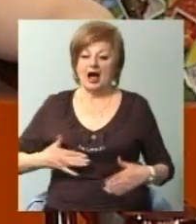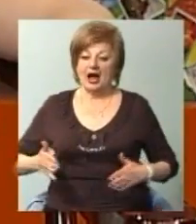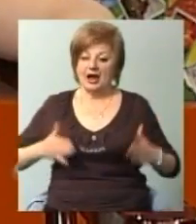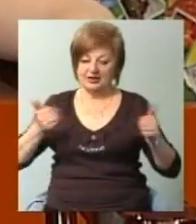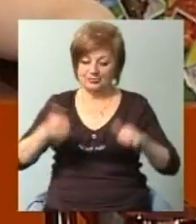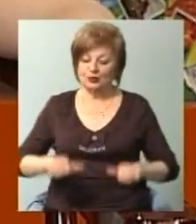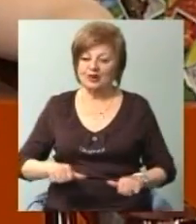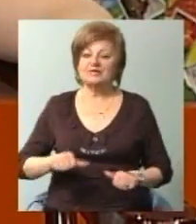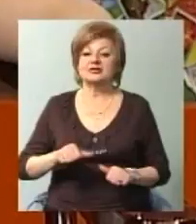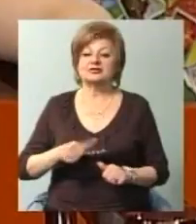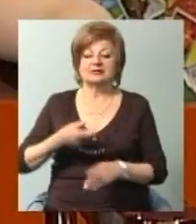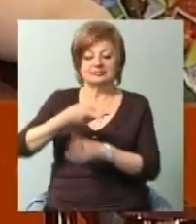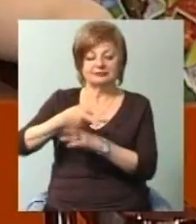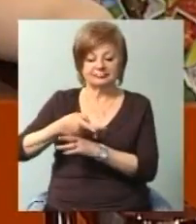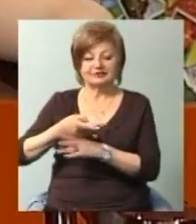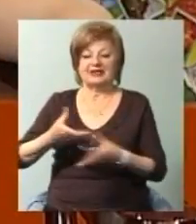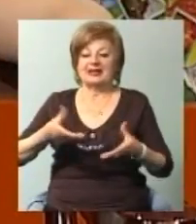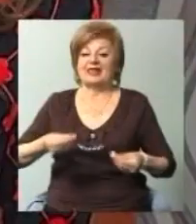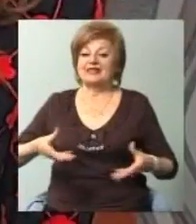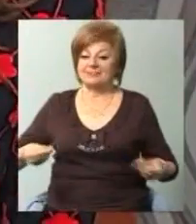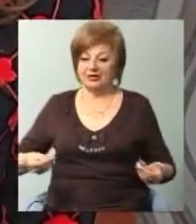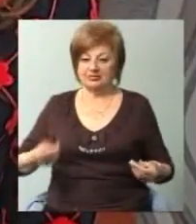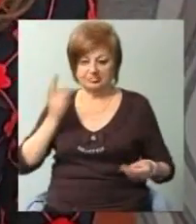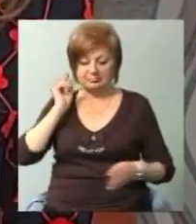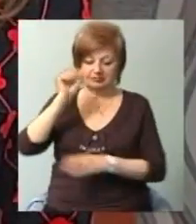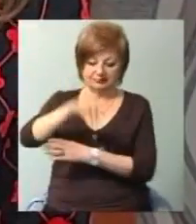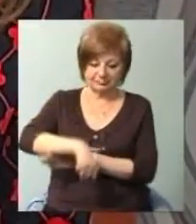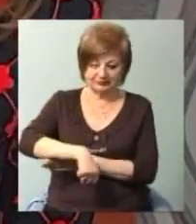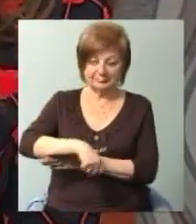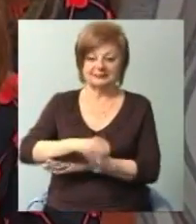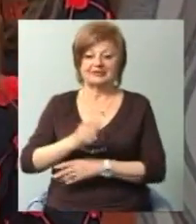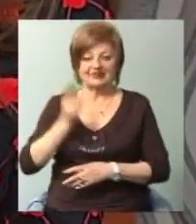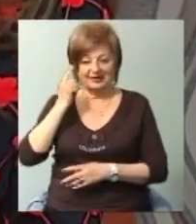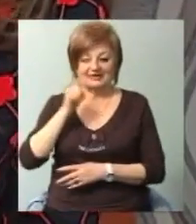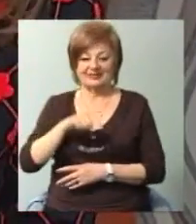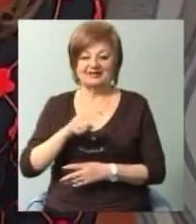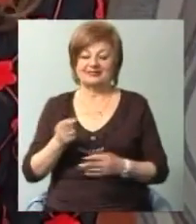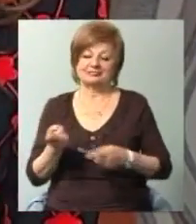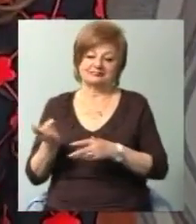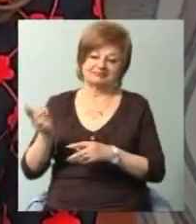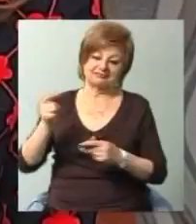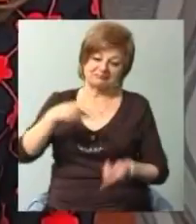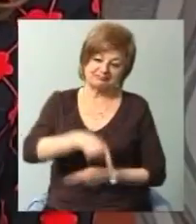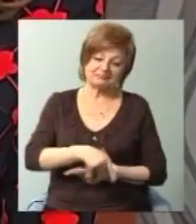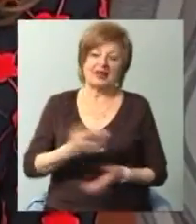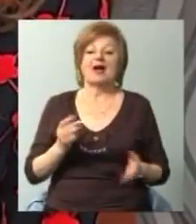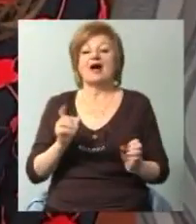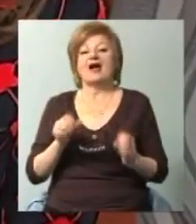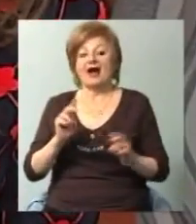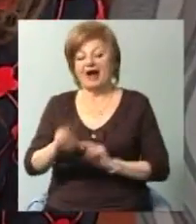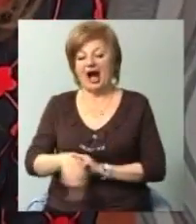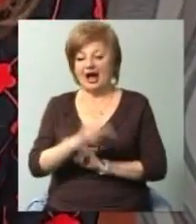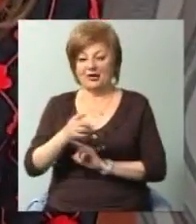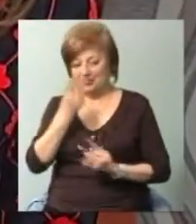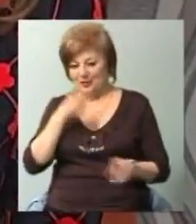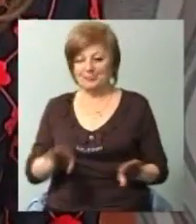туловище на дивані її. Тобто вона спала на підлозі головою і тілом на дивані. Так. Як так, вона акробат